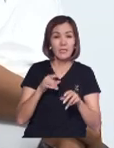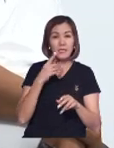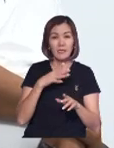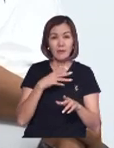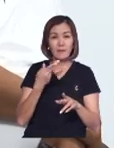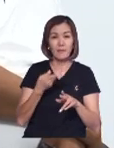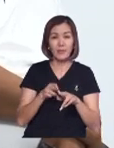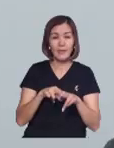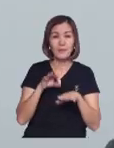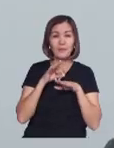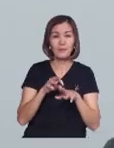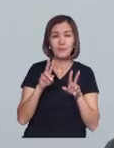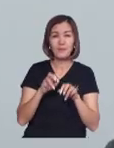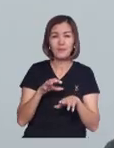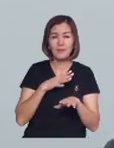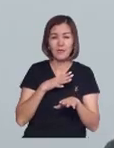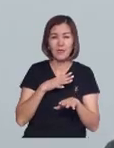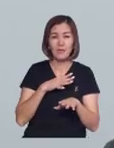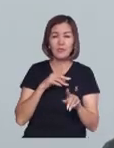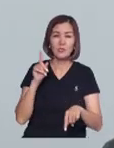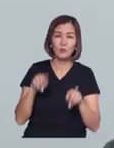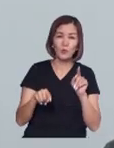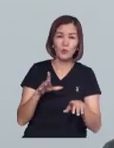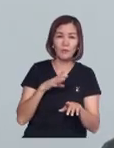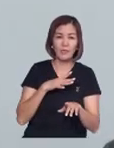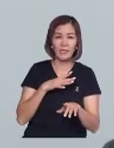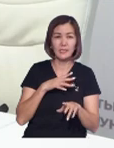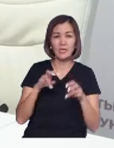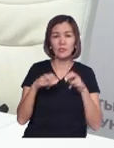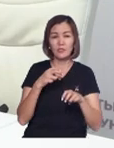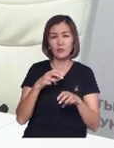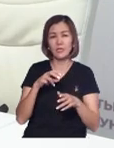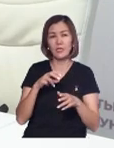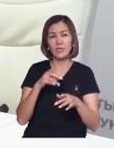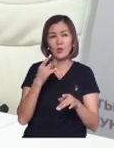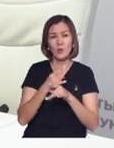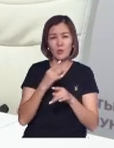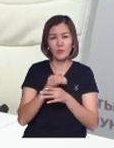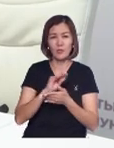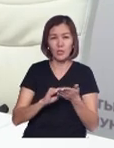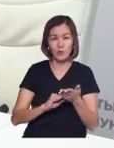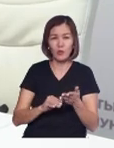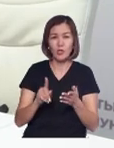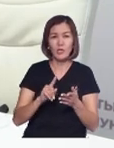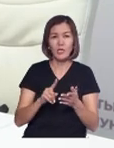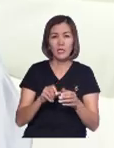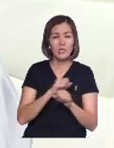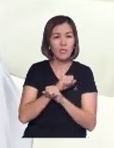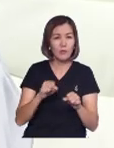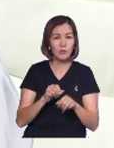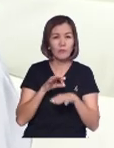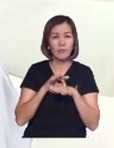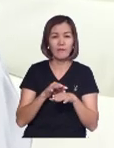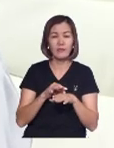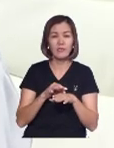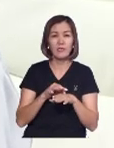при проведении мониторинга их деятельности зачастую выявляется формальное осуществление контроля, что является недопустимым